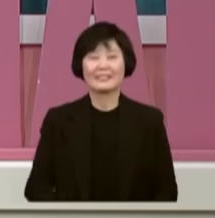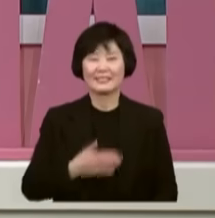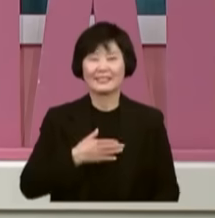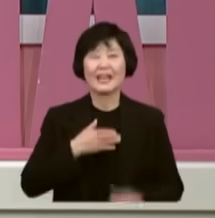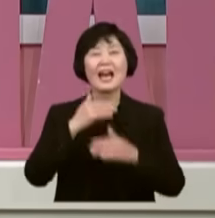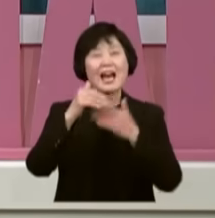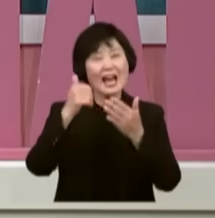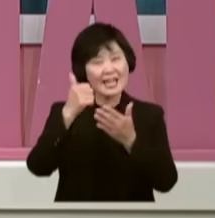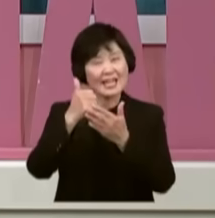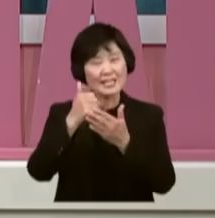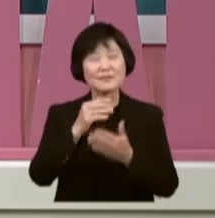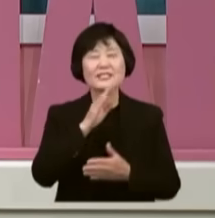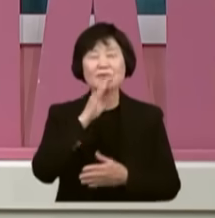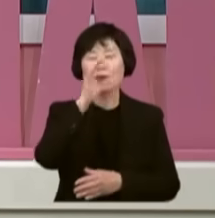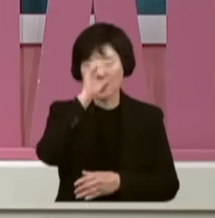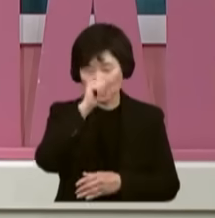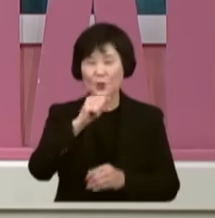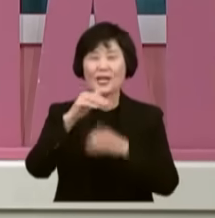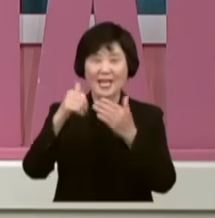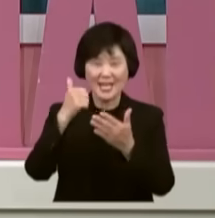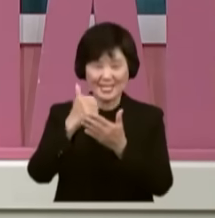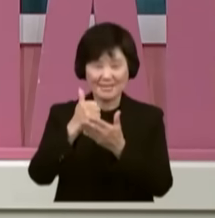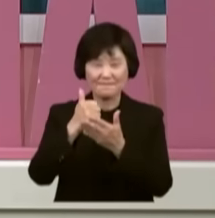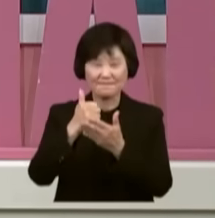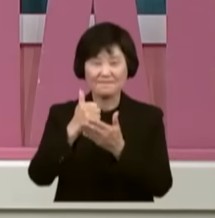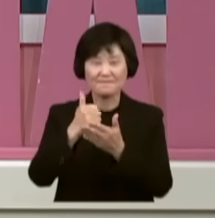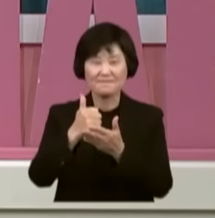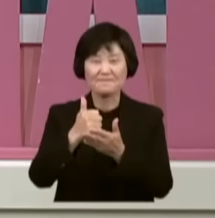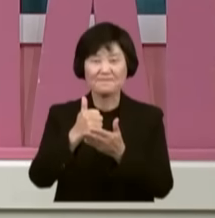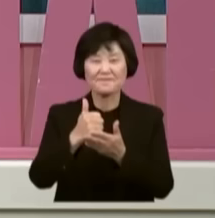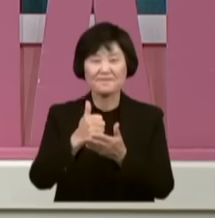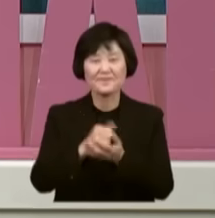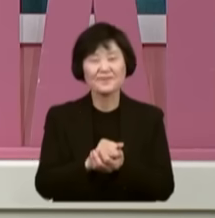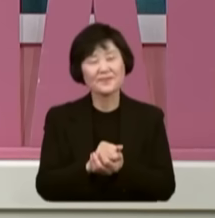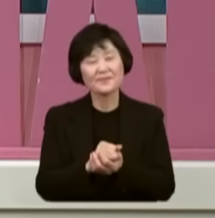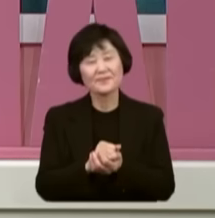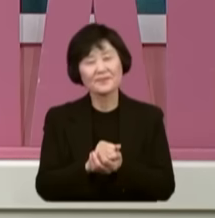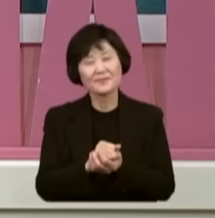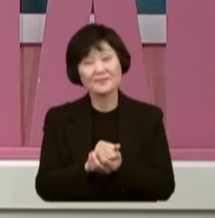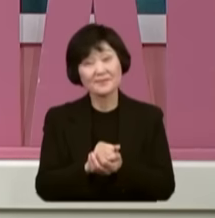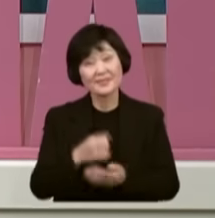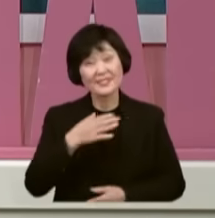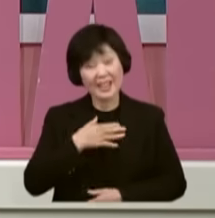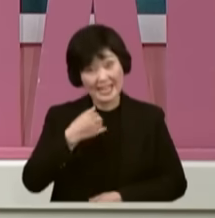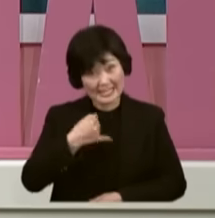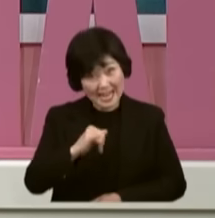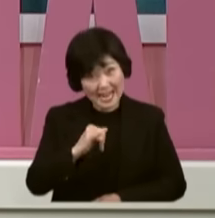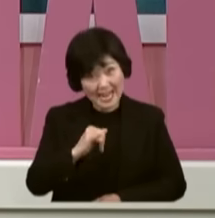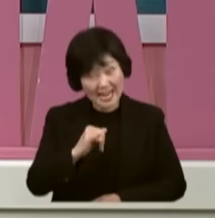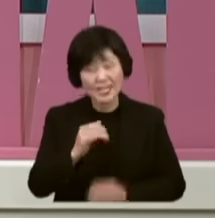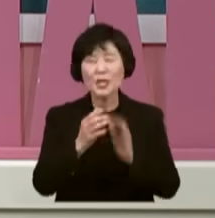하나님은 참 좋은 분이시구나. 정말 좋은 분이시구나. 뭐 대답을 꼭 해야 되는 건 아니에요. 이 딸을 기도로